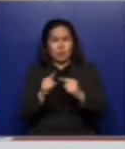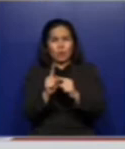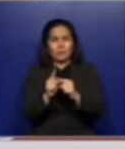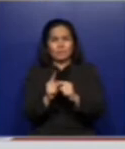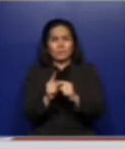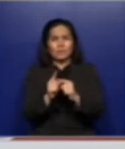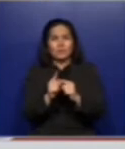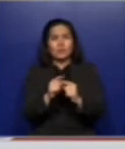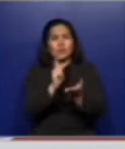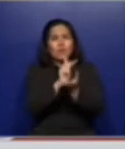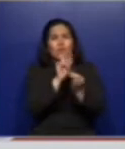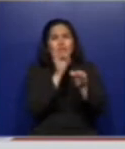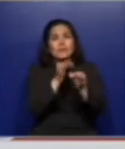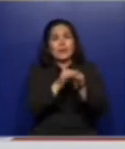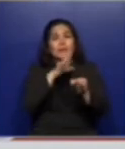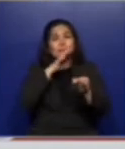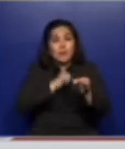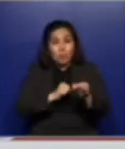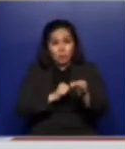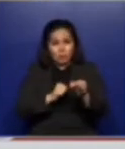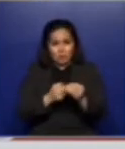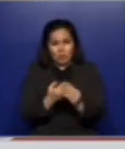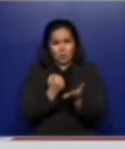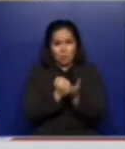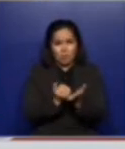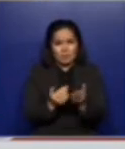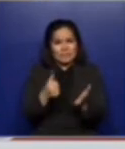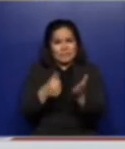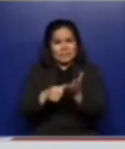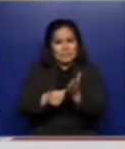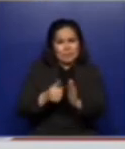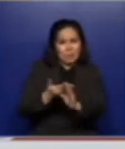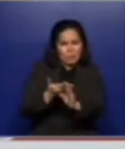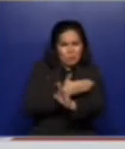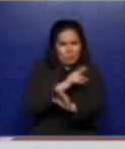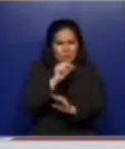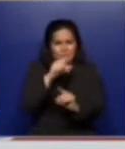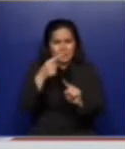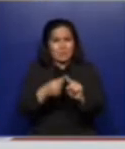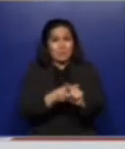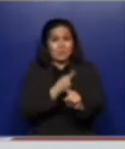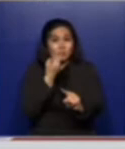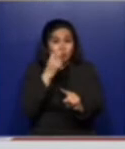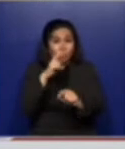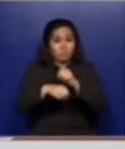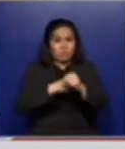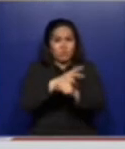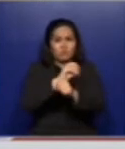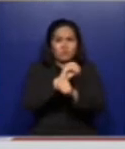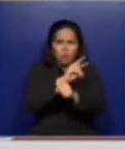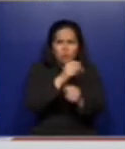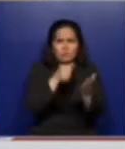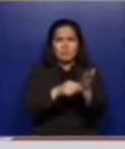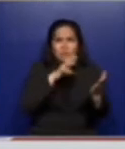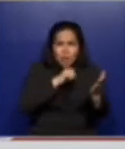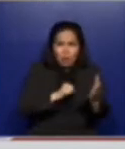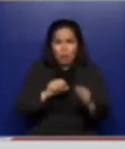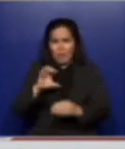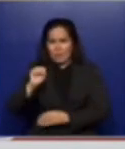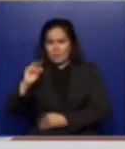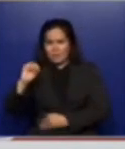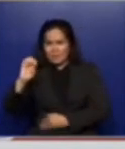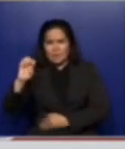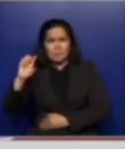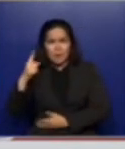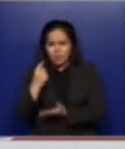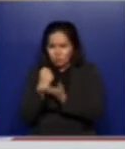ที่เป็นลูกค้าเก่าที่มีหนี้มาตั้งแต่วันที่3ธันวาคมปี62แต่ SME